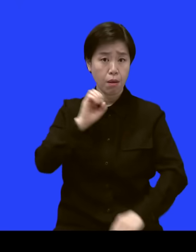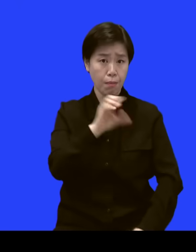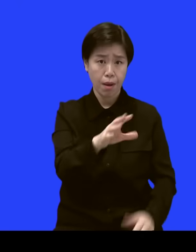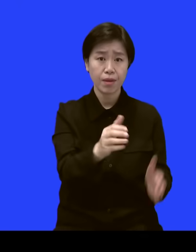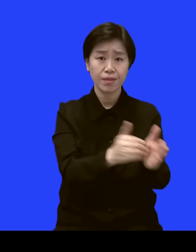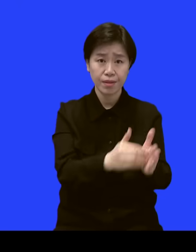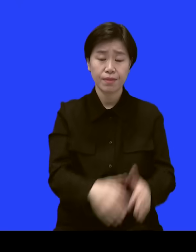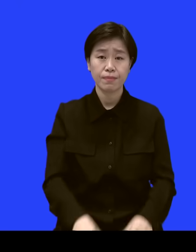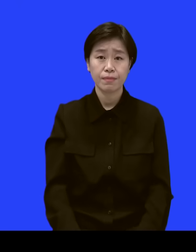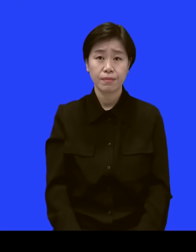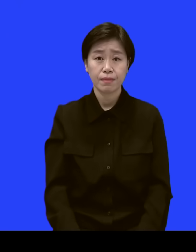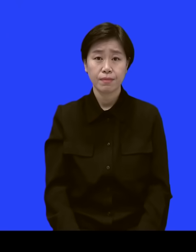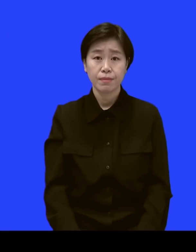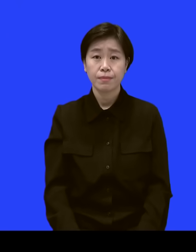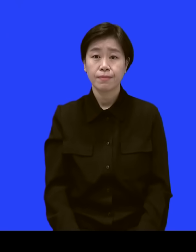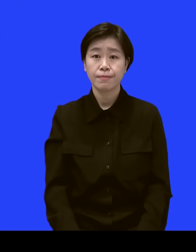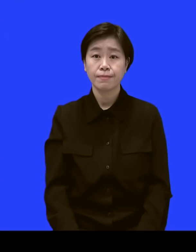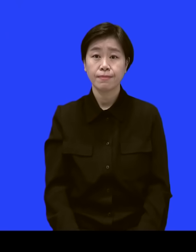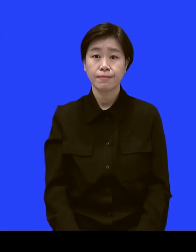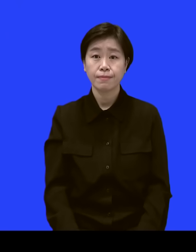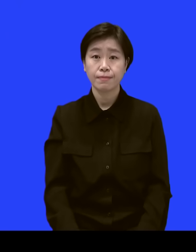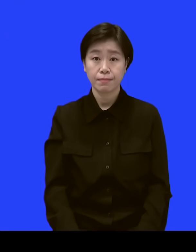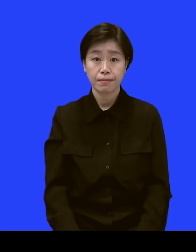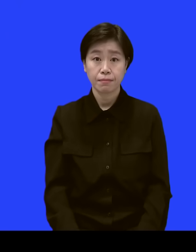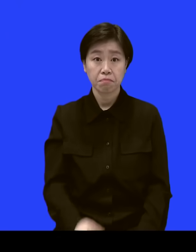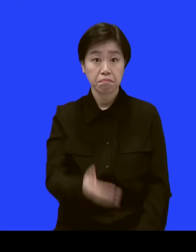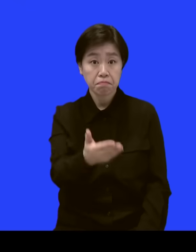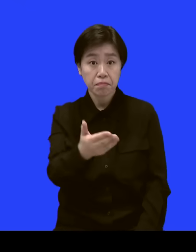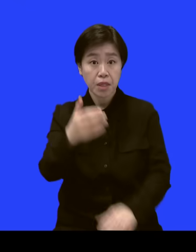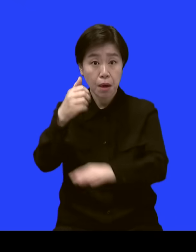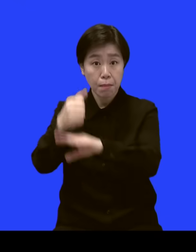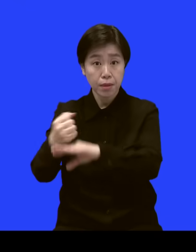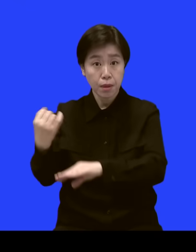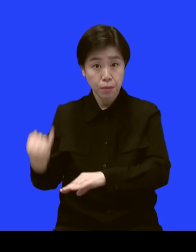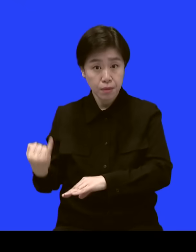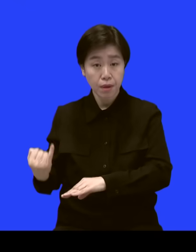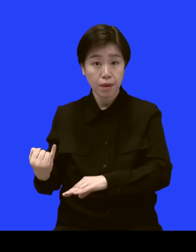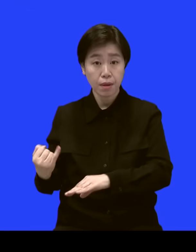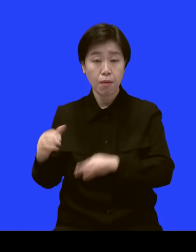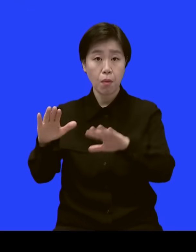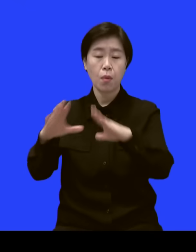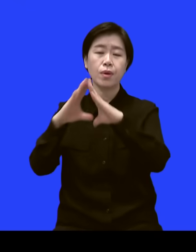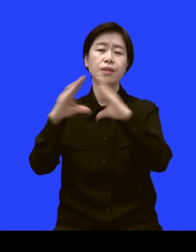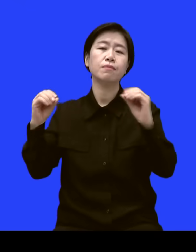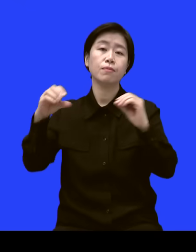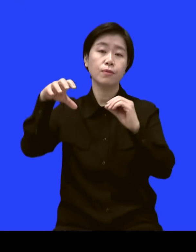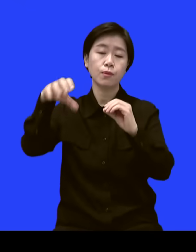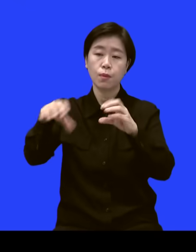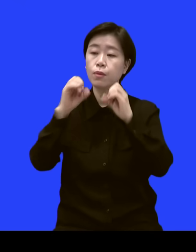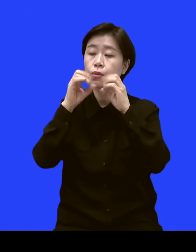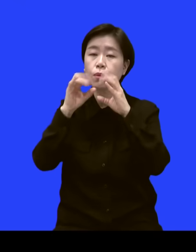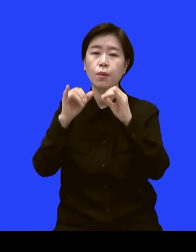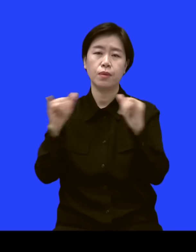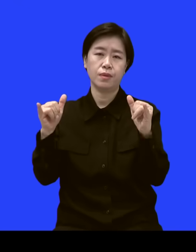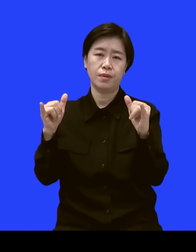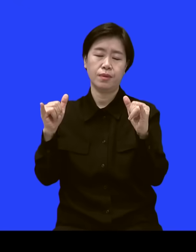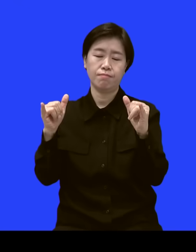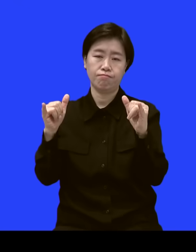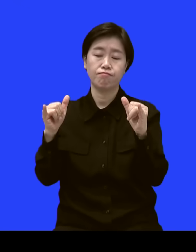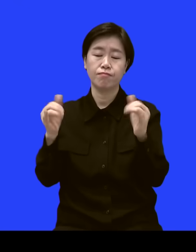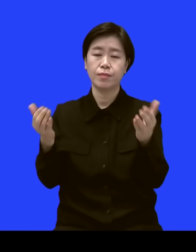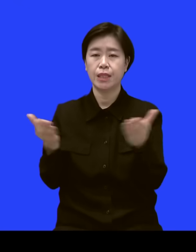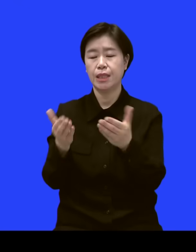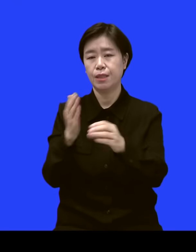진짜 대단하네요. 환경이. 막내 동생 선교사시고. 이집트에서 선교사예요. 근데